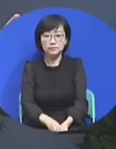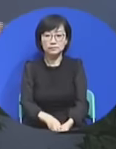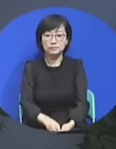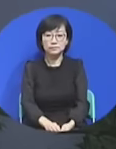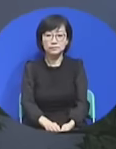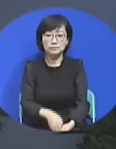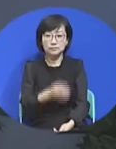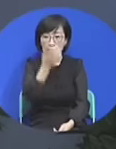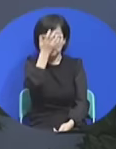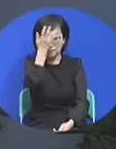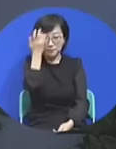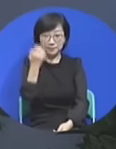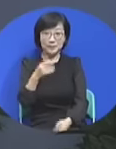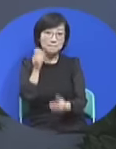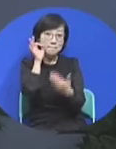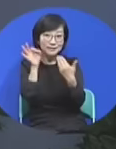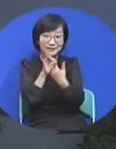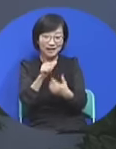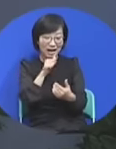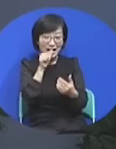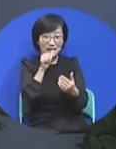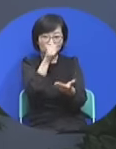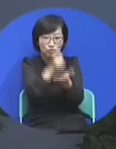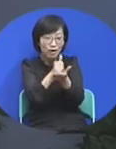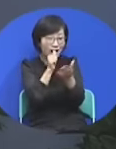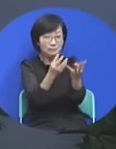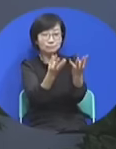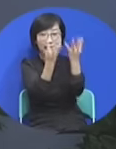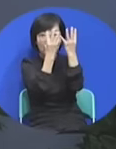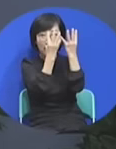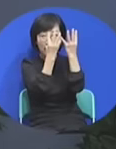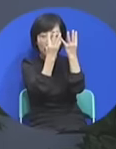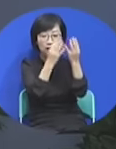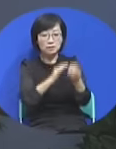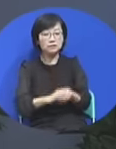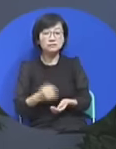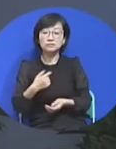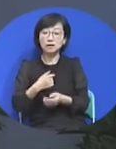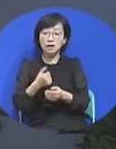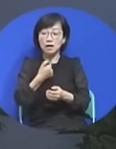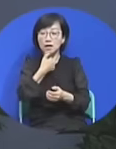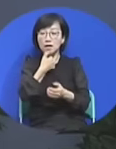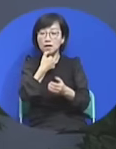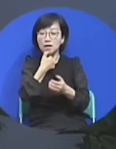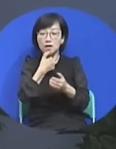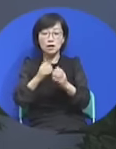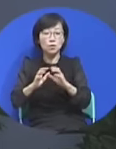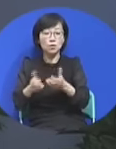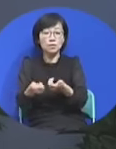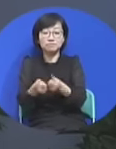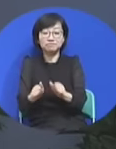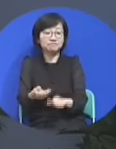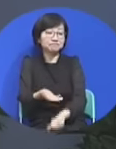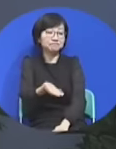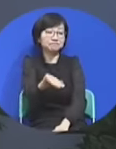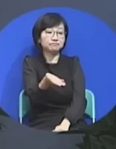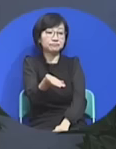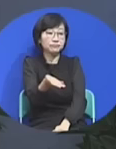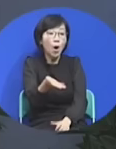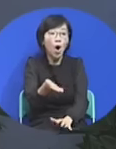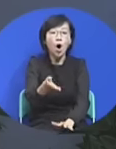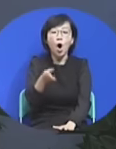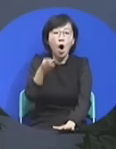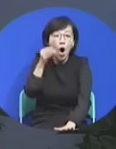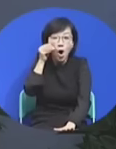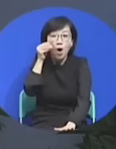감옥소 들어가도 로마 시민권을 내보이면 다르게 대우라는 거예요. It's the point where even if you're going to be imprisoned, if you show your Roman citizenship, you receive